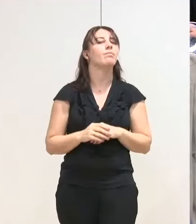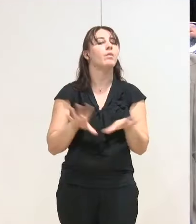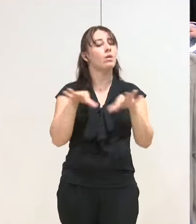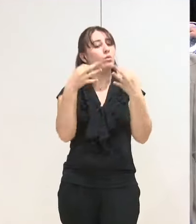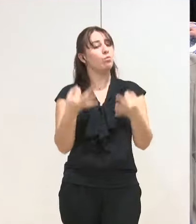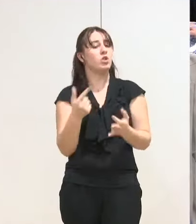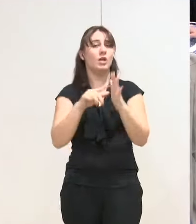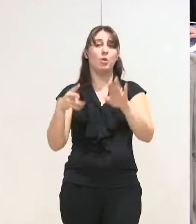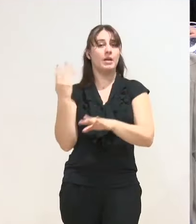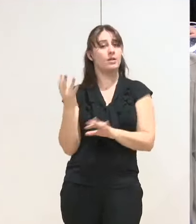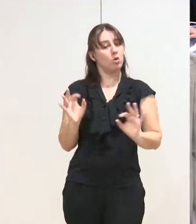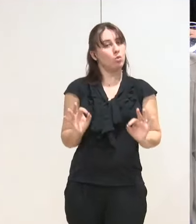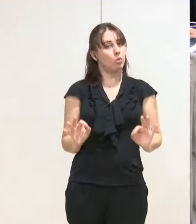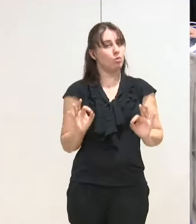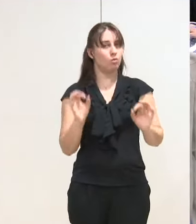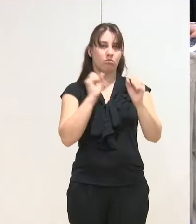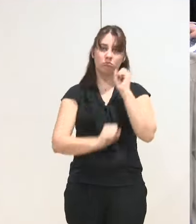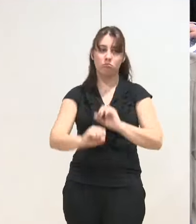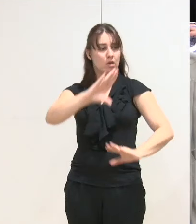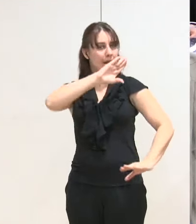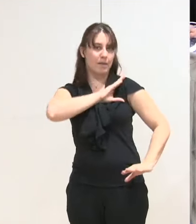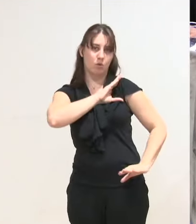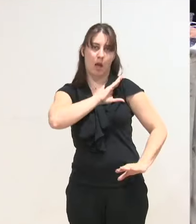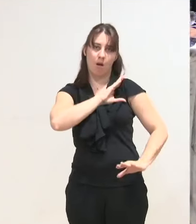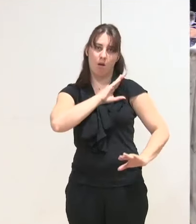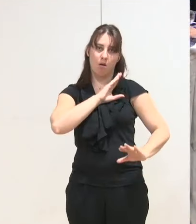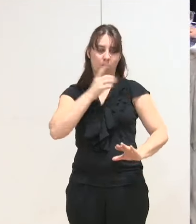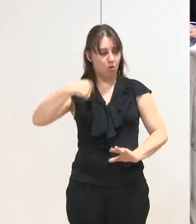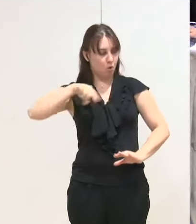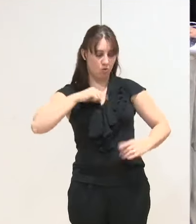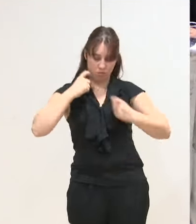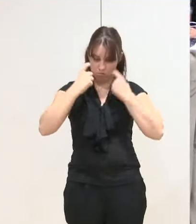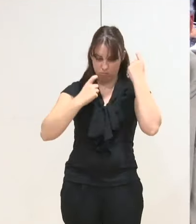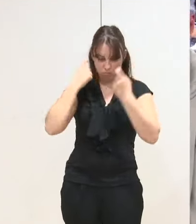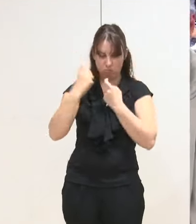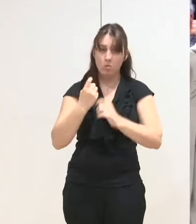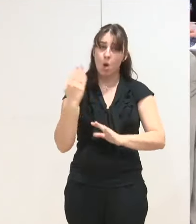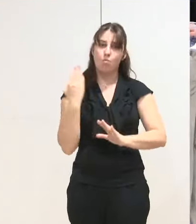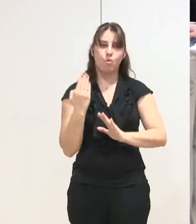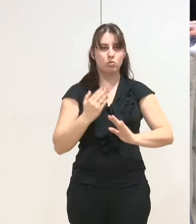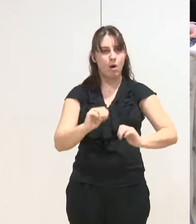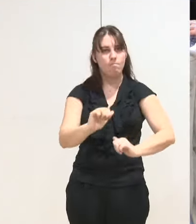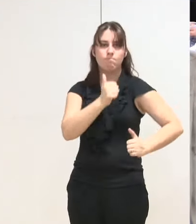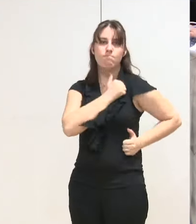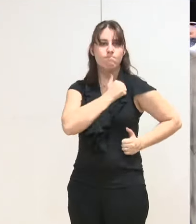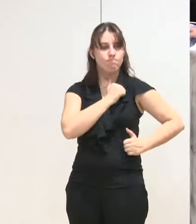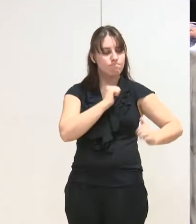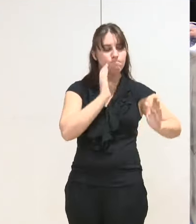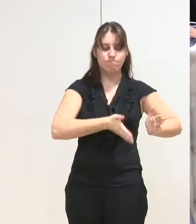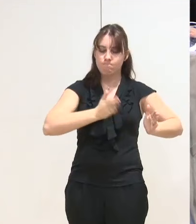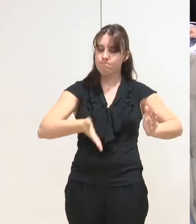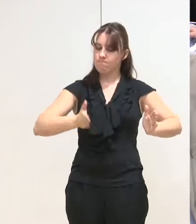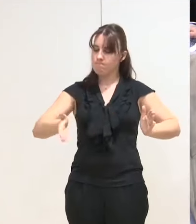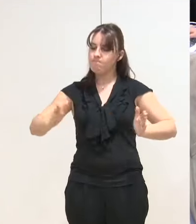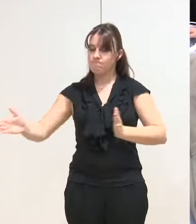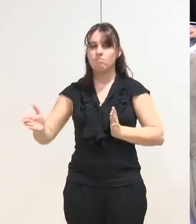contenu donc responsable qui demandé une rigueur particulière et nous remercions